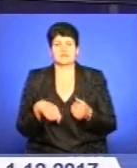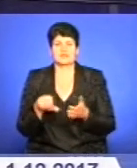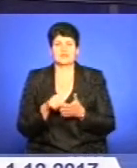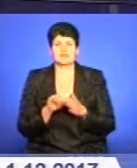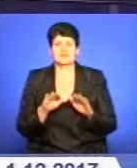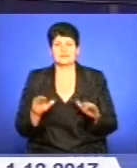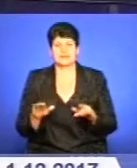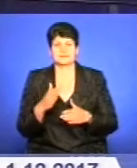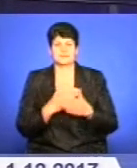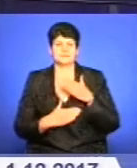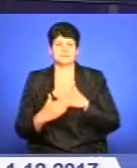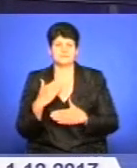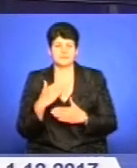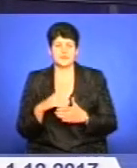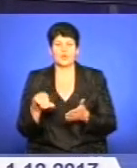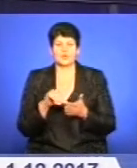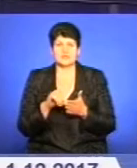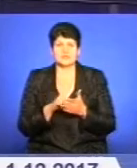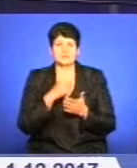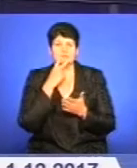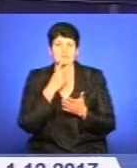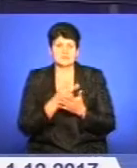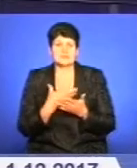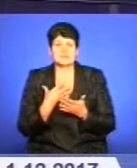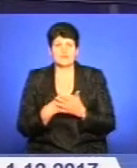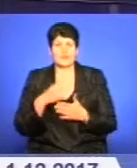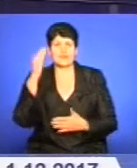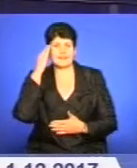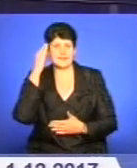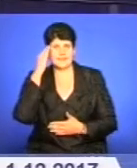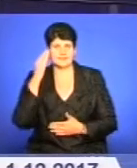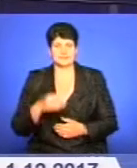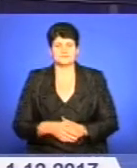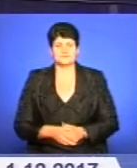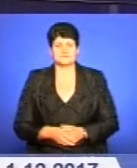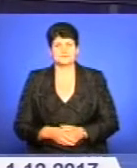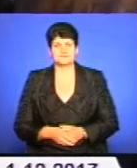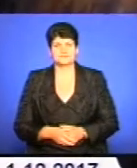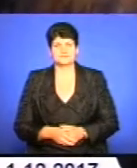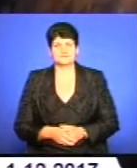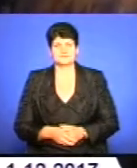діти з особливими потребами. Учасники продемонстрували свої таланти. Подробиці у сюжеті.